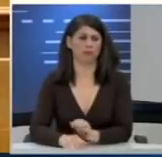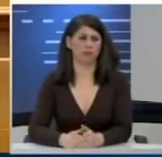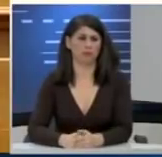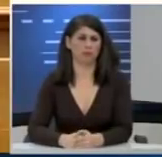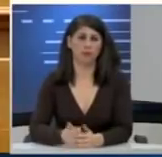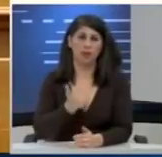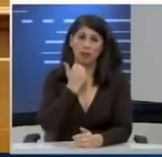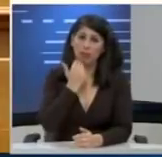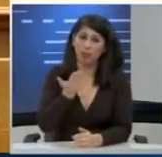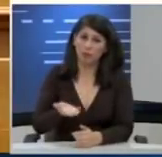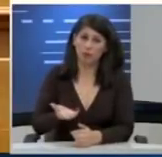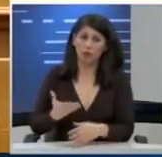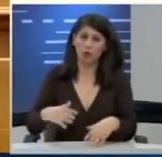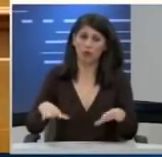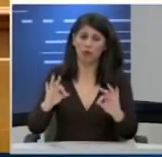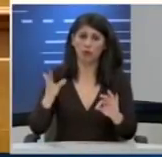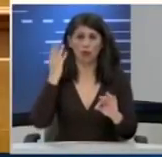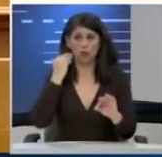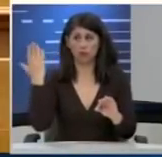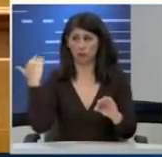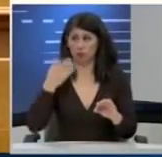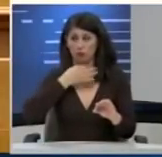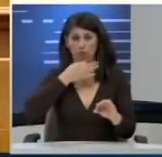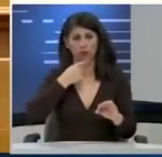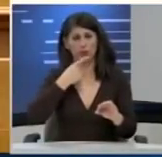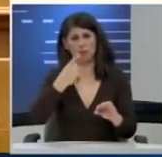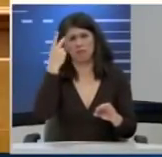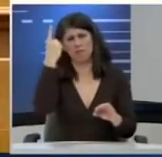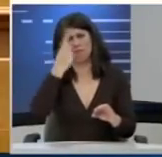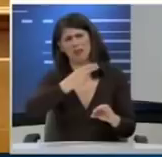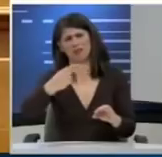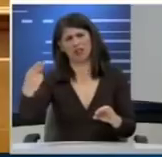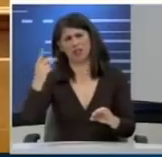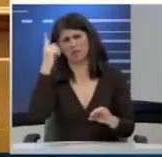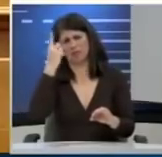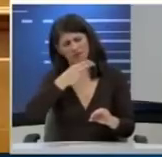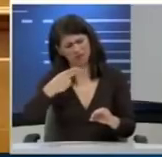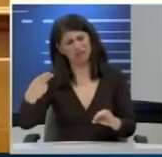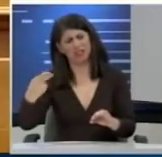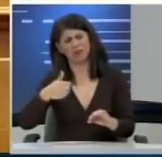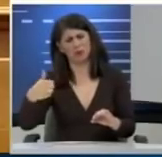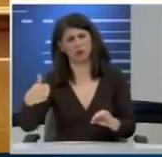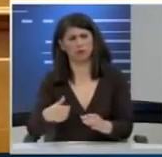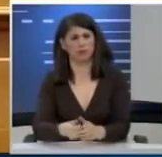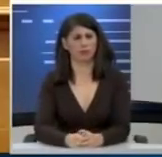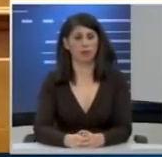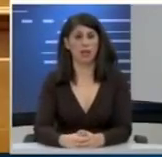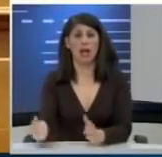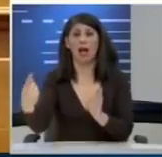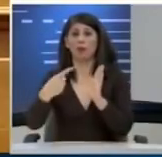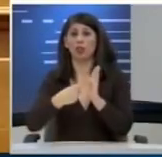Δεν μπορώ όμως, ξεκινώντας, ακούγοντας τον προλαλήσαντα, να μην πω μια φράση μόνο. Μόνο μια φράση. Από